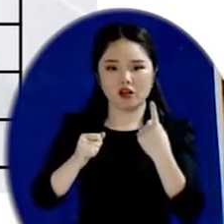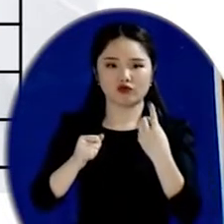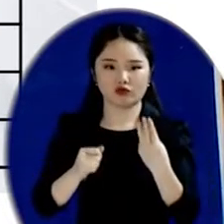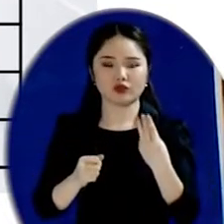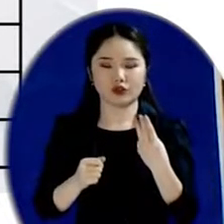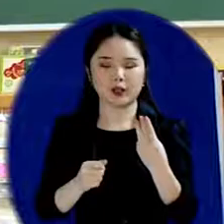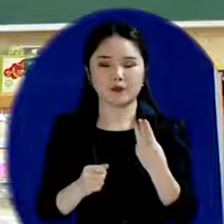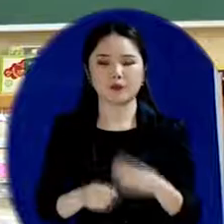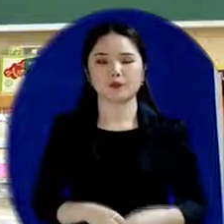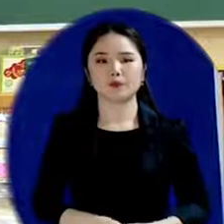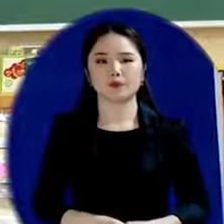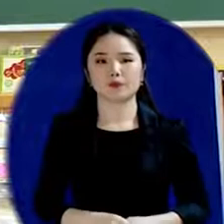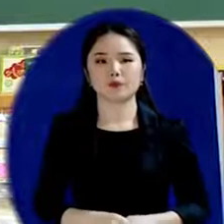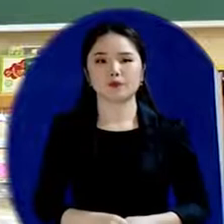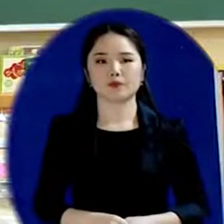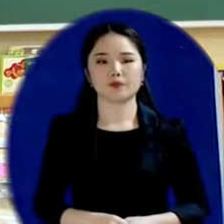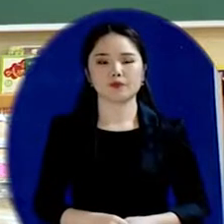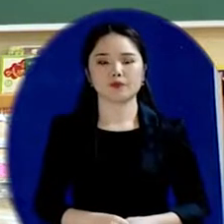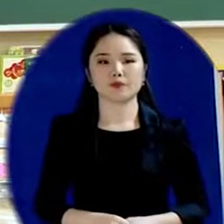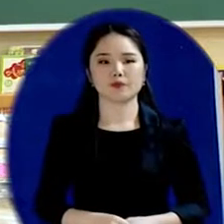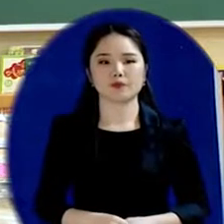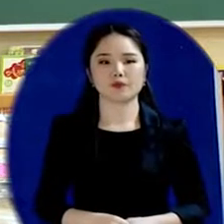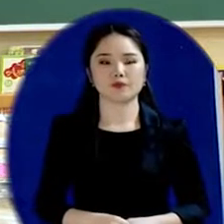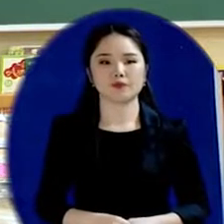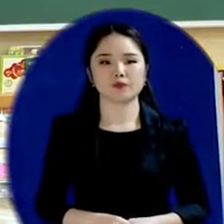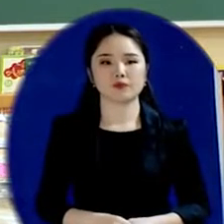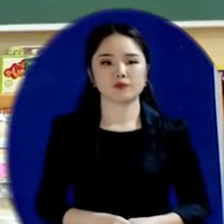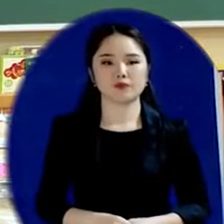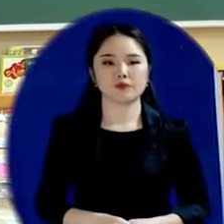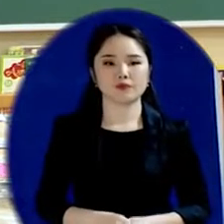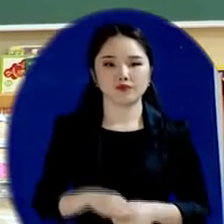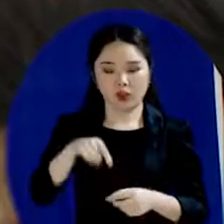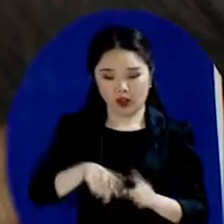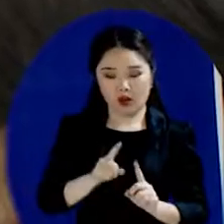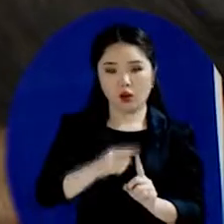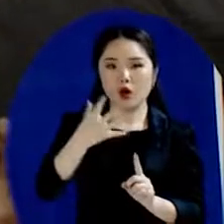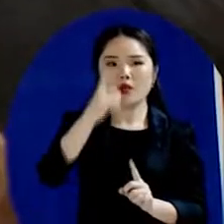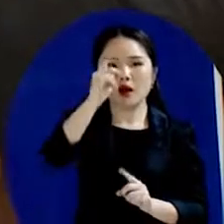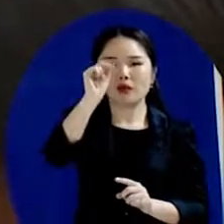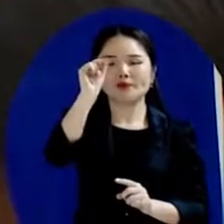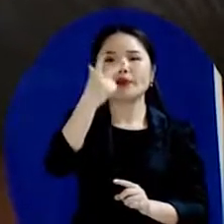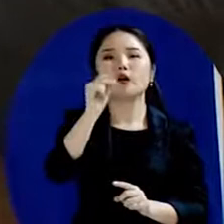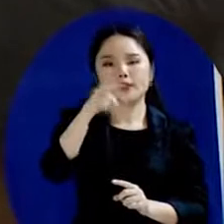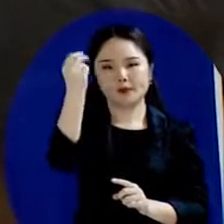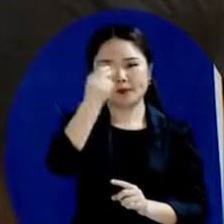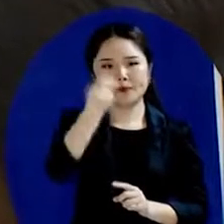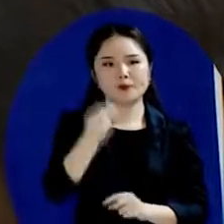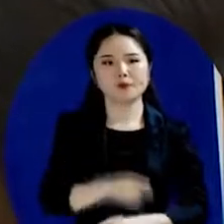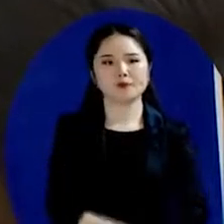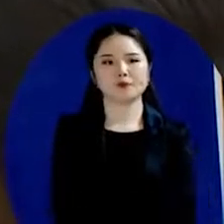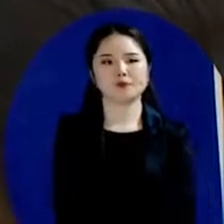За тэгвэл энд дэ бүгд дээр нэг нэгийн харалтаар нэг таван хүшүү зурья.